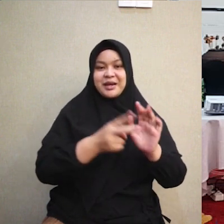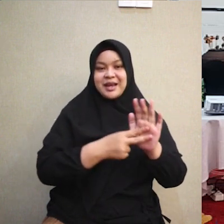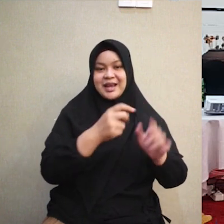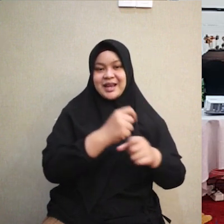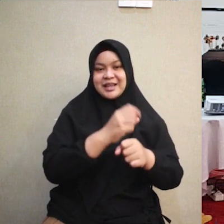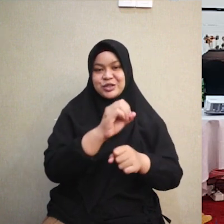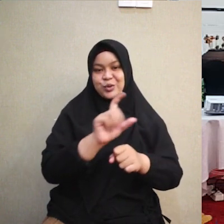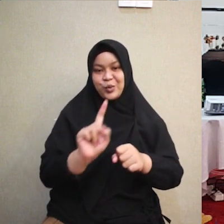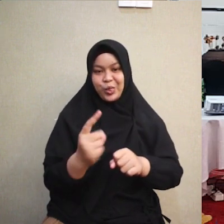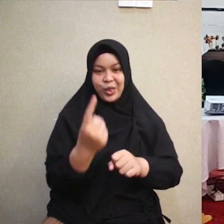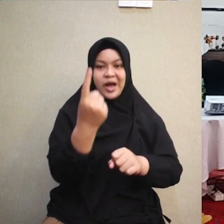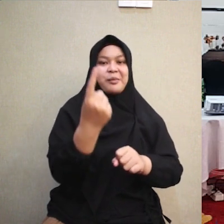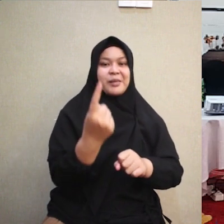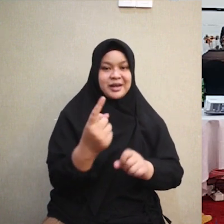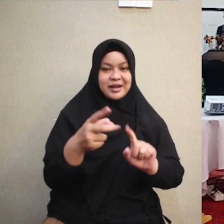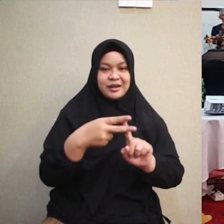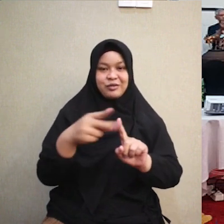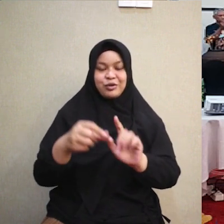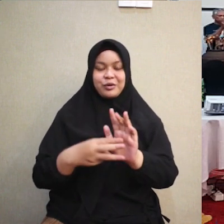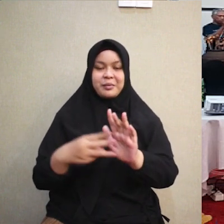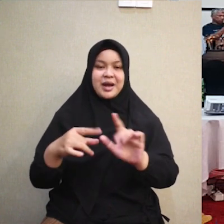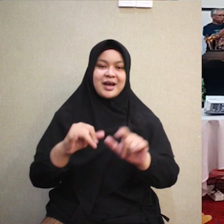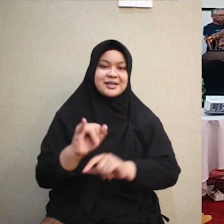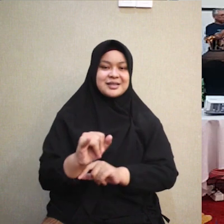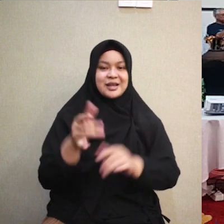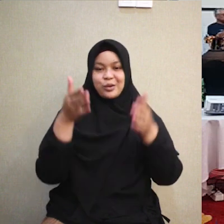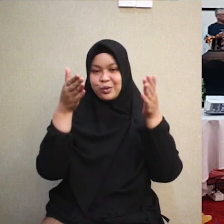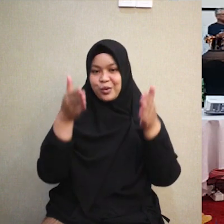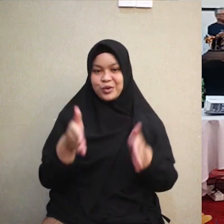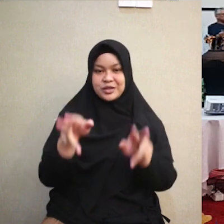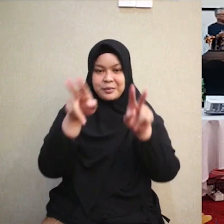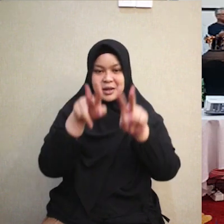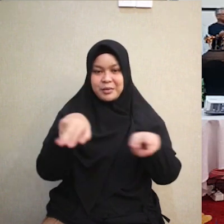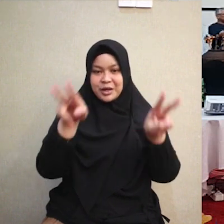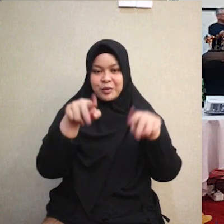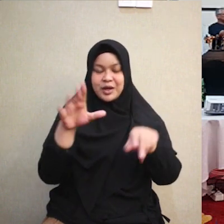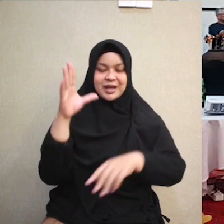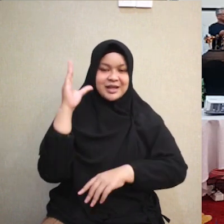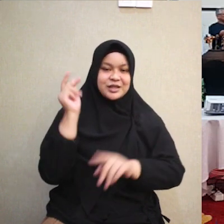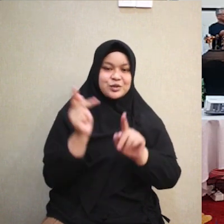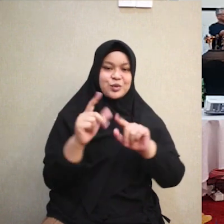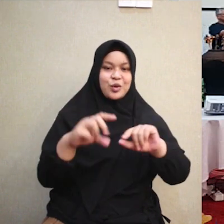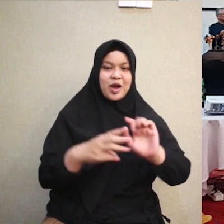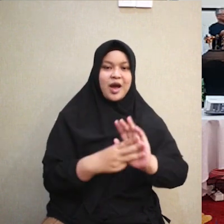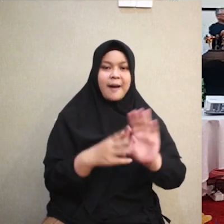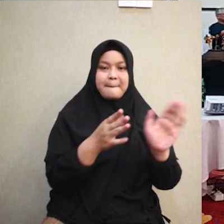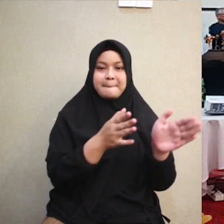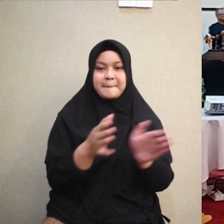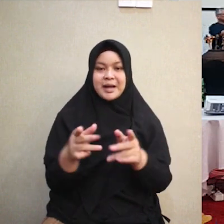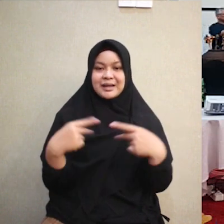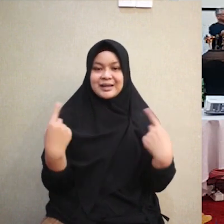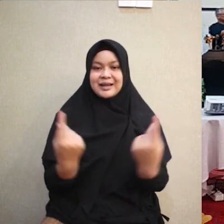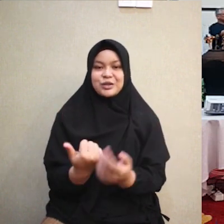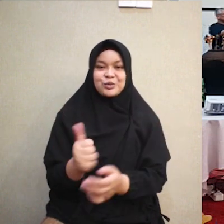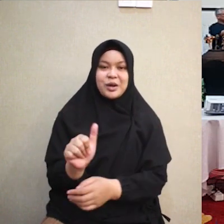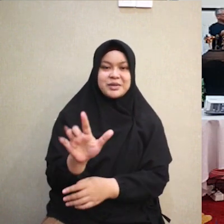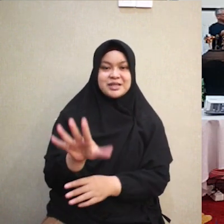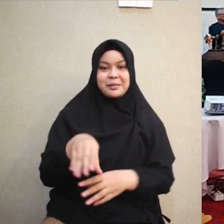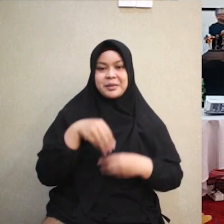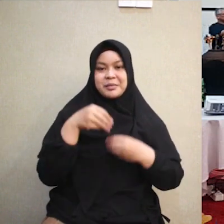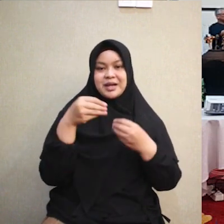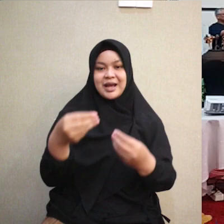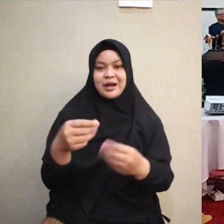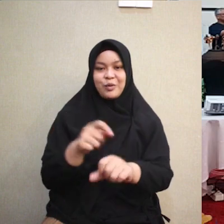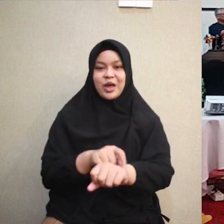utamanya adalah dari formasi ya Yang konsen untuk pemantauan isu HAM nanti kita juga akan memberikan